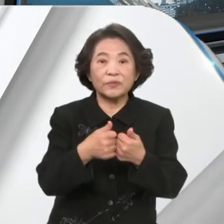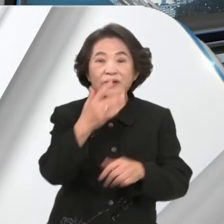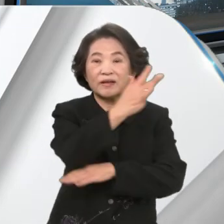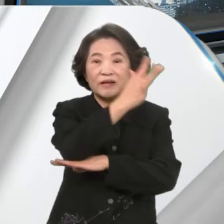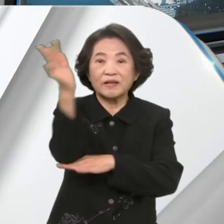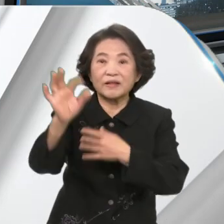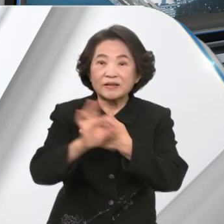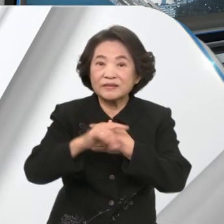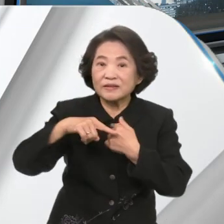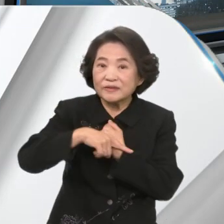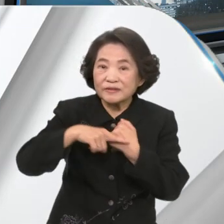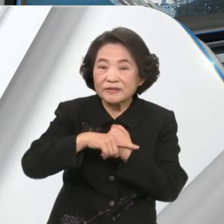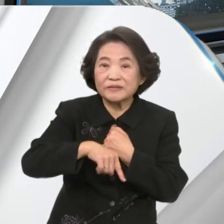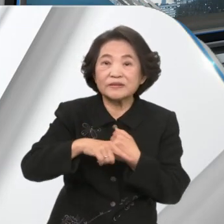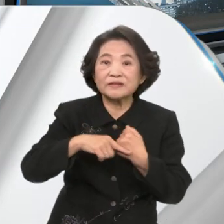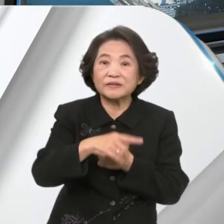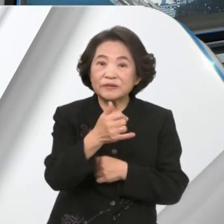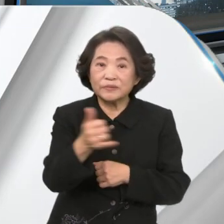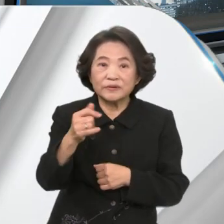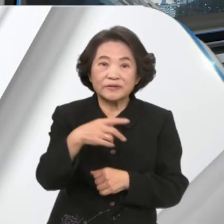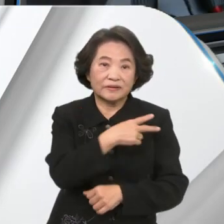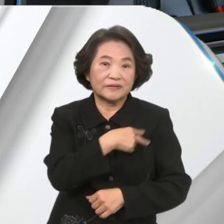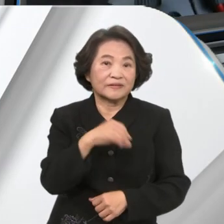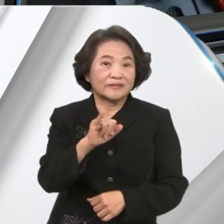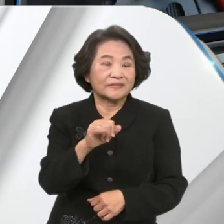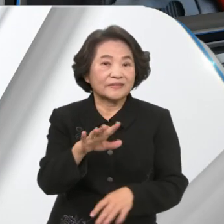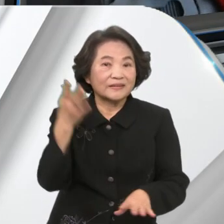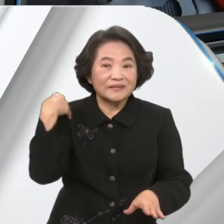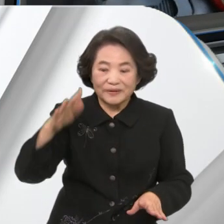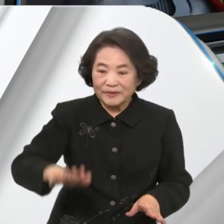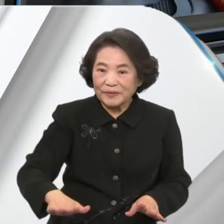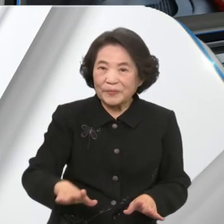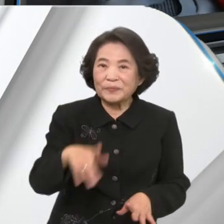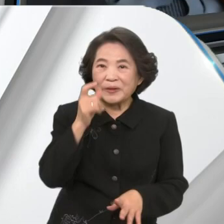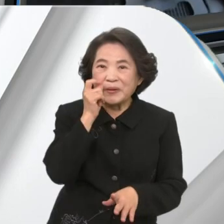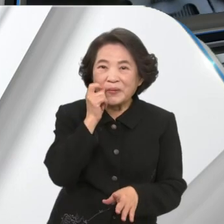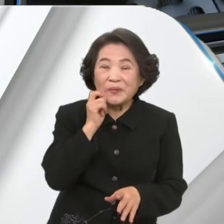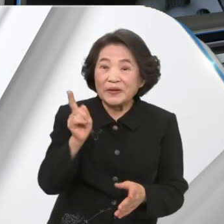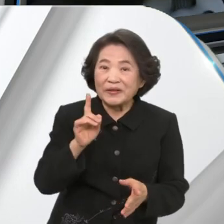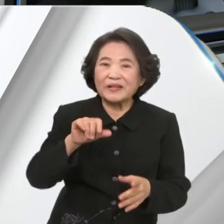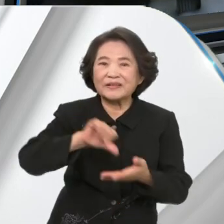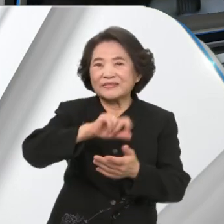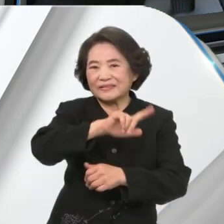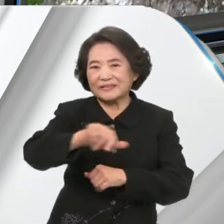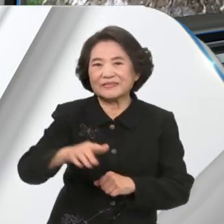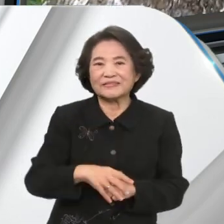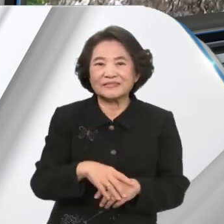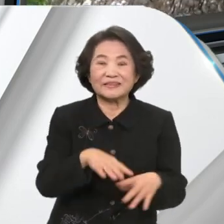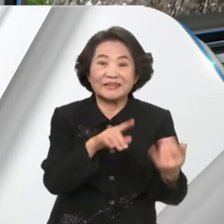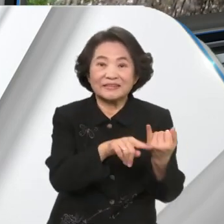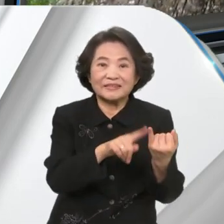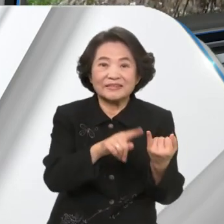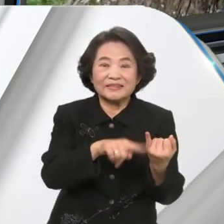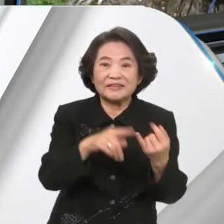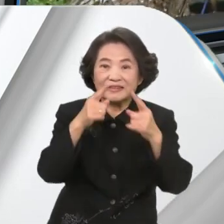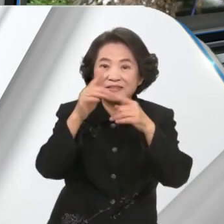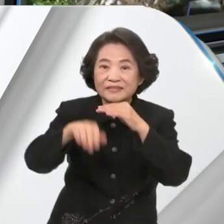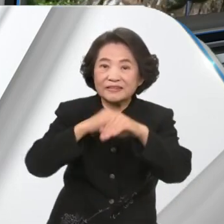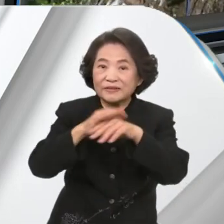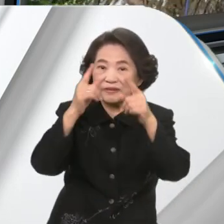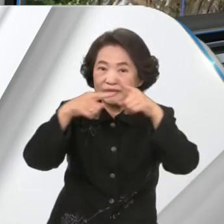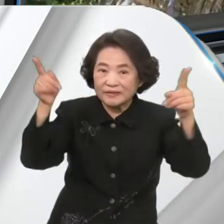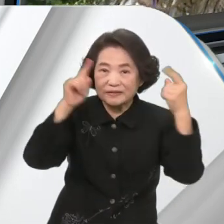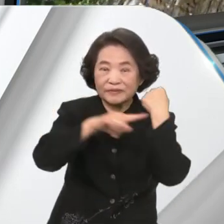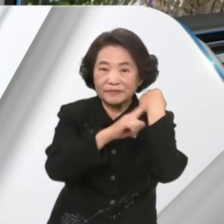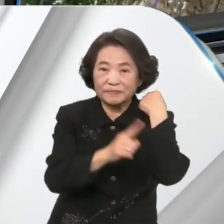农委会林春所谓处理研究员齐家军，其此事就当中医出乎。齐家军同生态